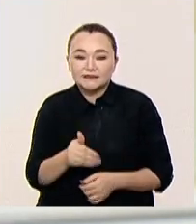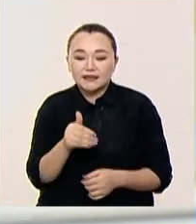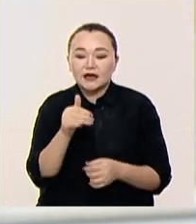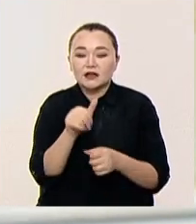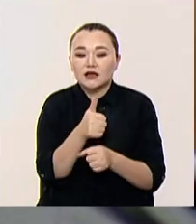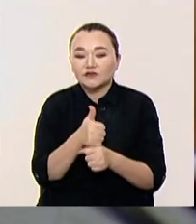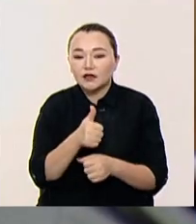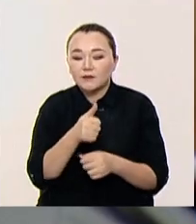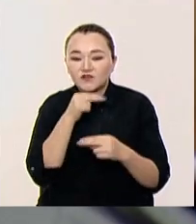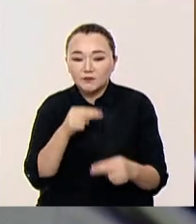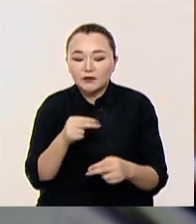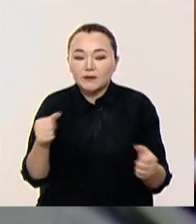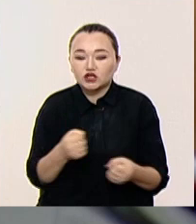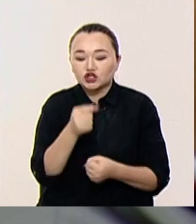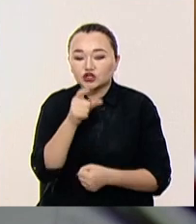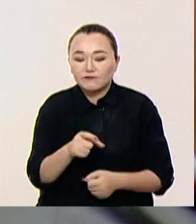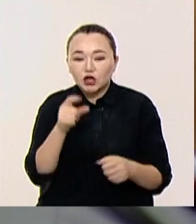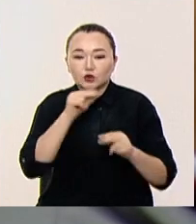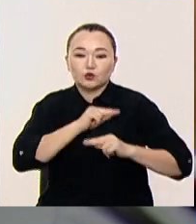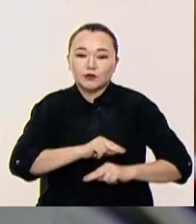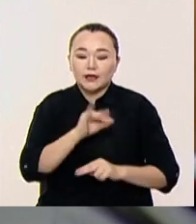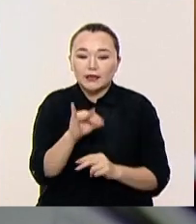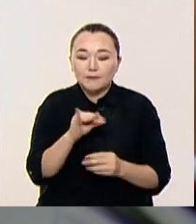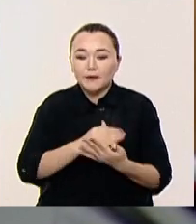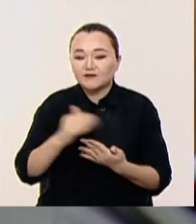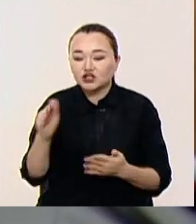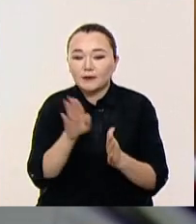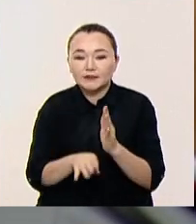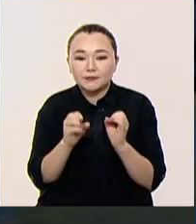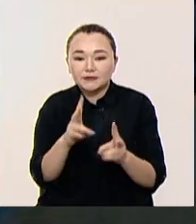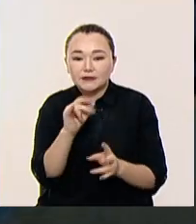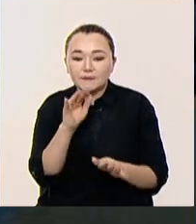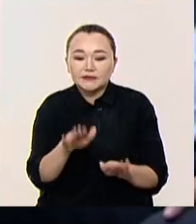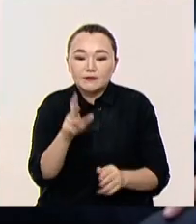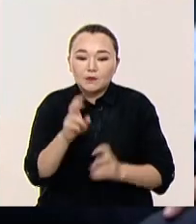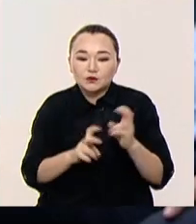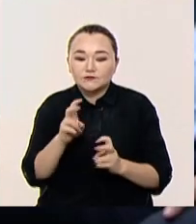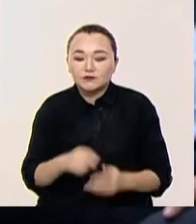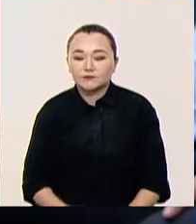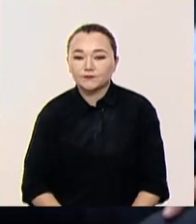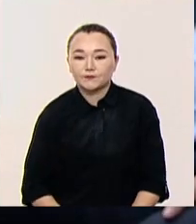приоритетов поддержка человека труда и повышение безопасности на производствах